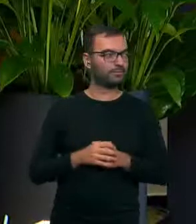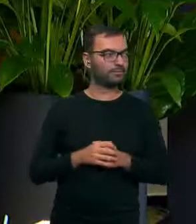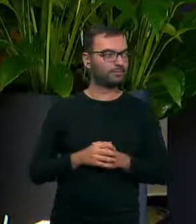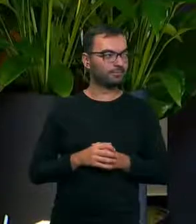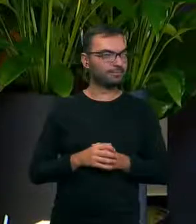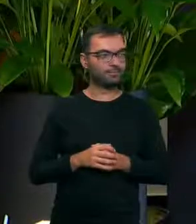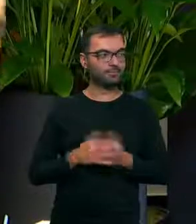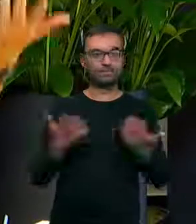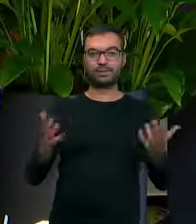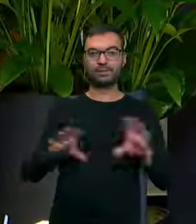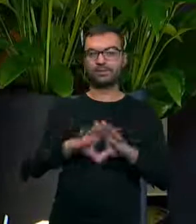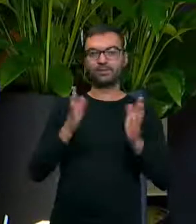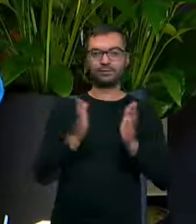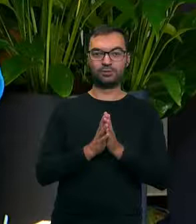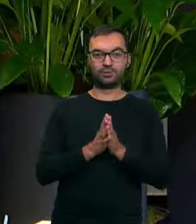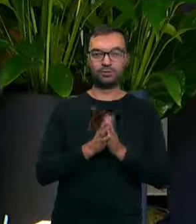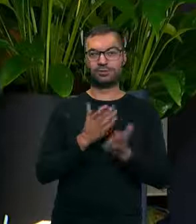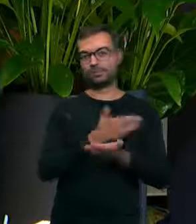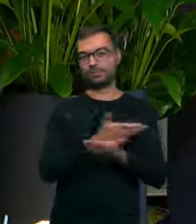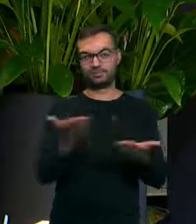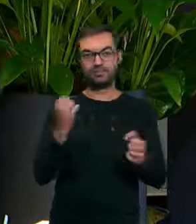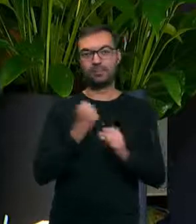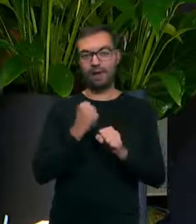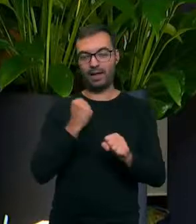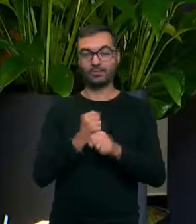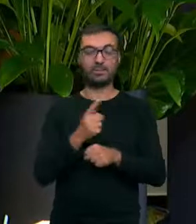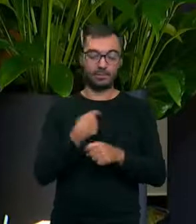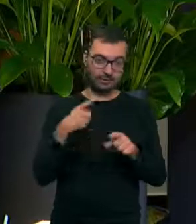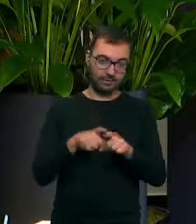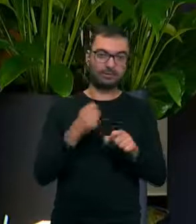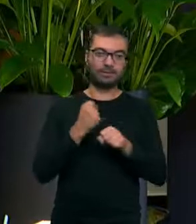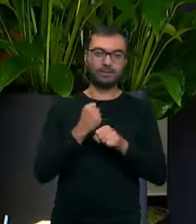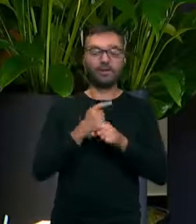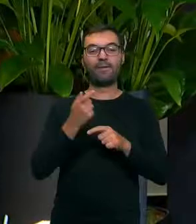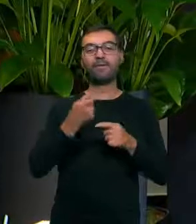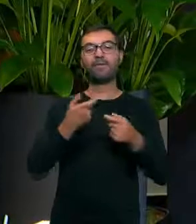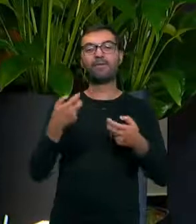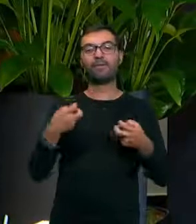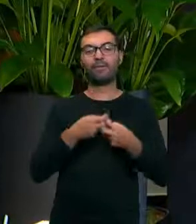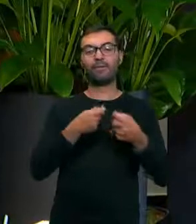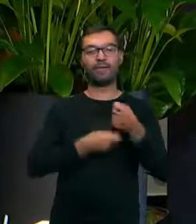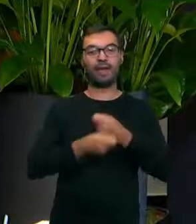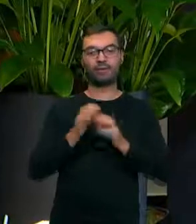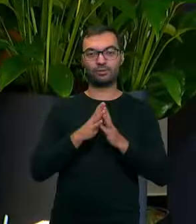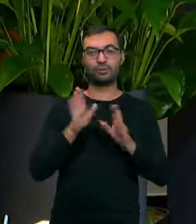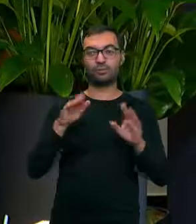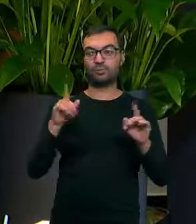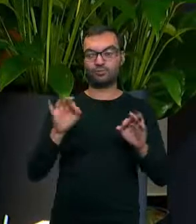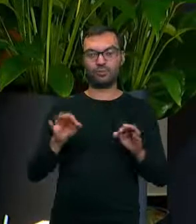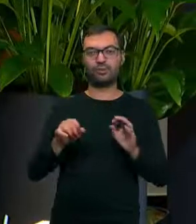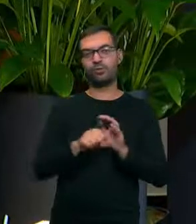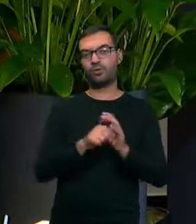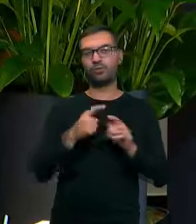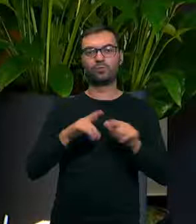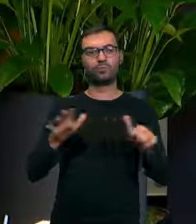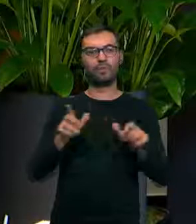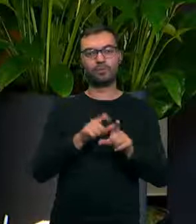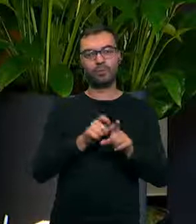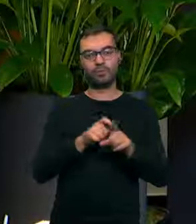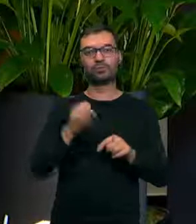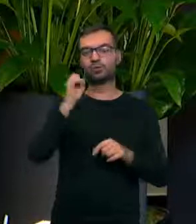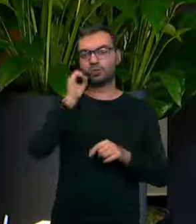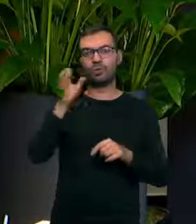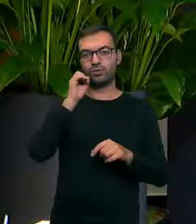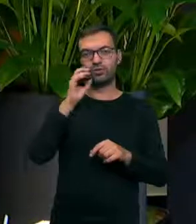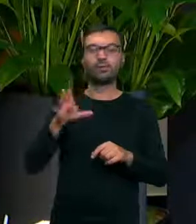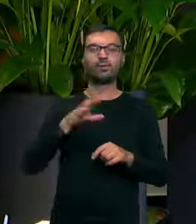Cezary. Czyli wszyscy panowie pracują, my też, bo wirtualne targi książki dopiero dzisiaj się rozpoczęły i potrwają do 26 października i